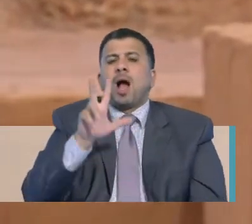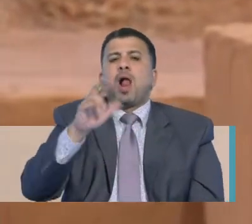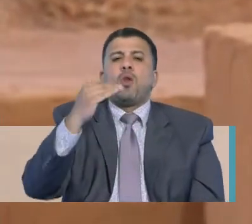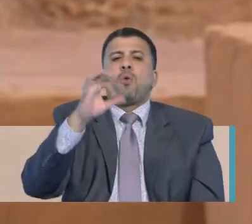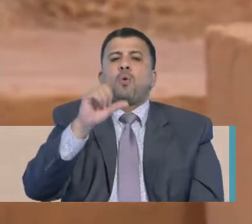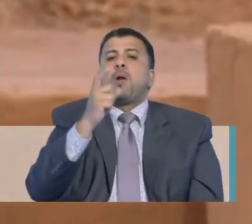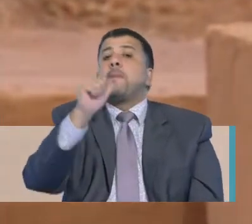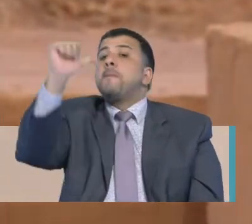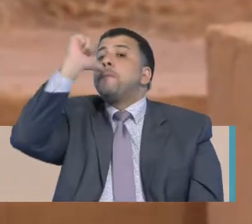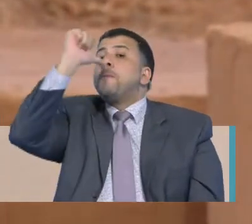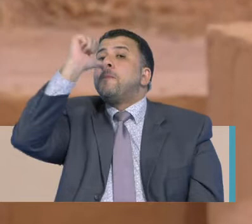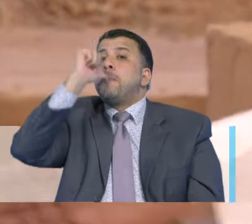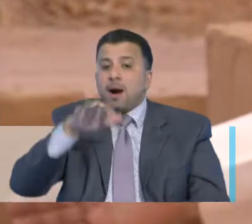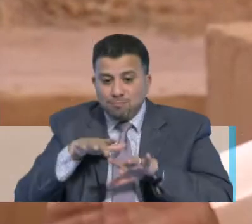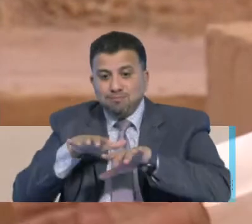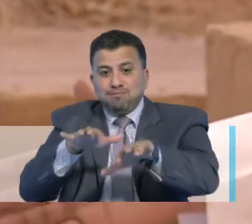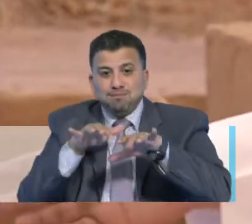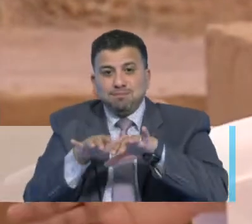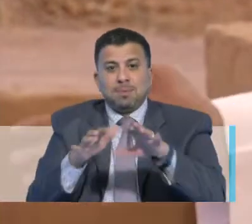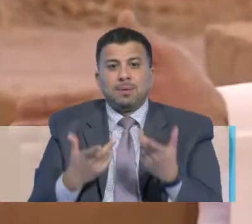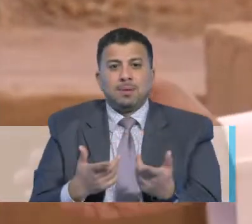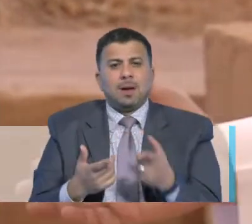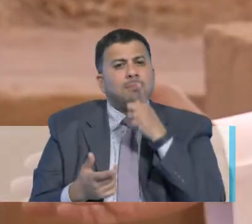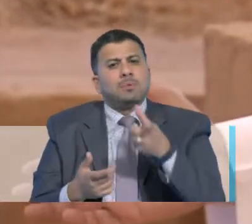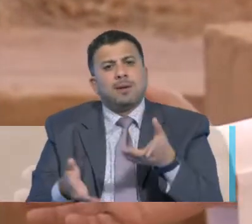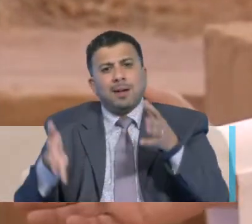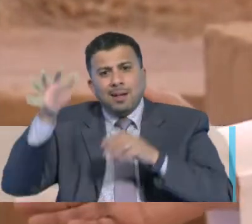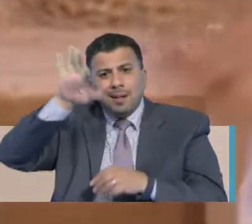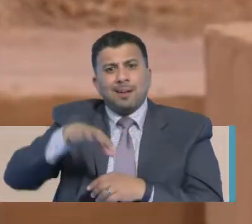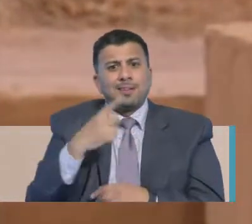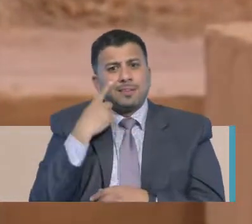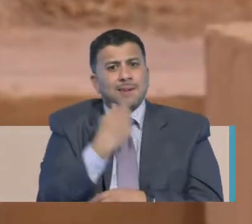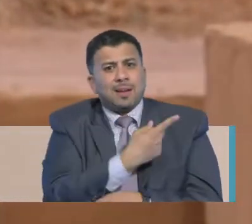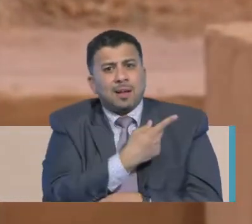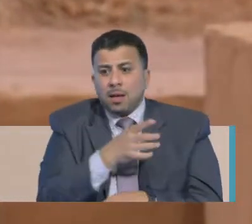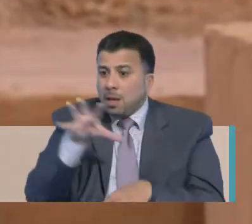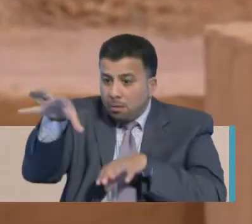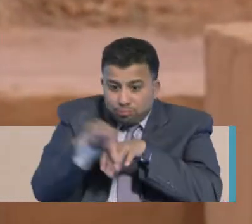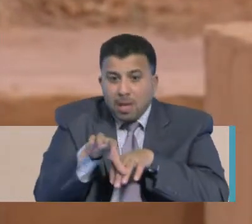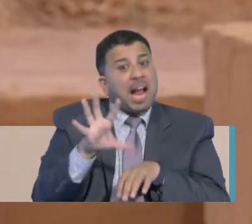الماء يجري فيها. طب شو حكاية هذا الرمل هذا وشو جابه؟